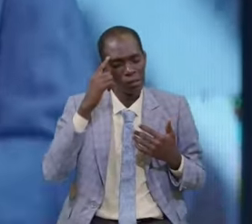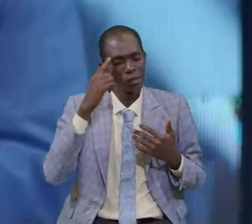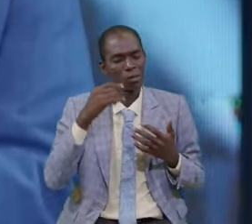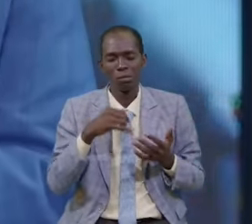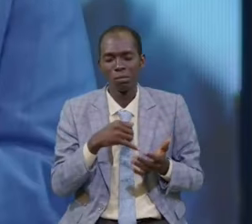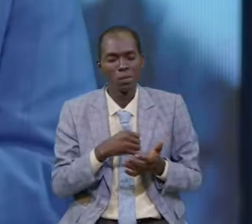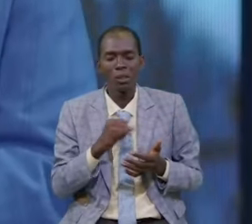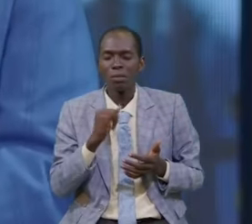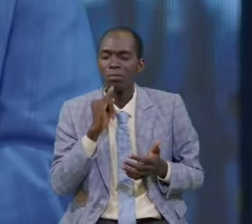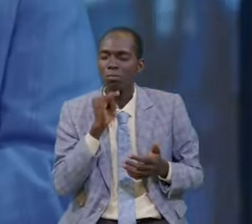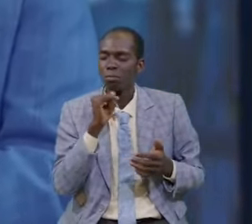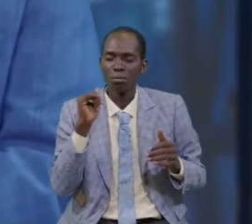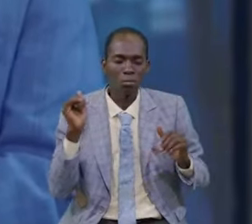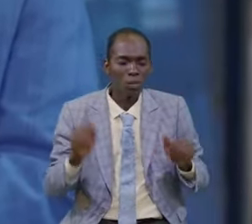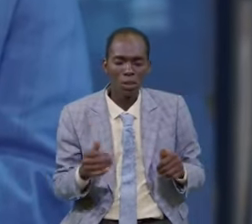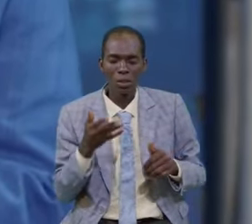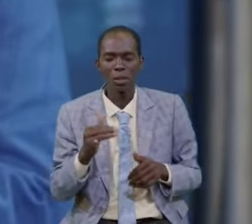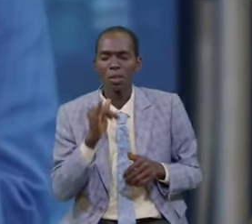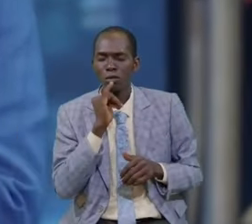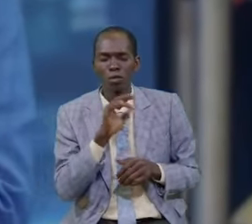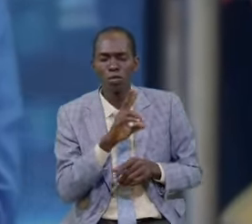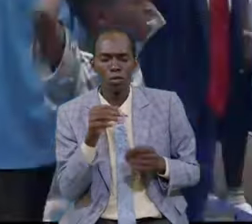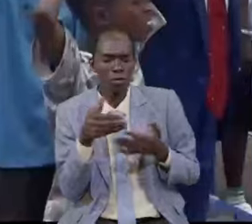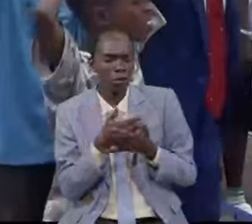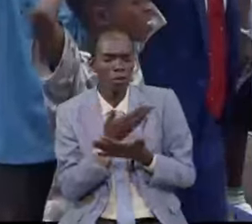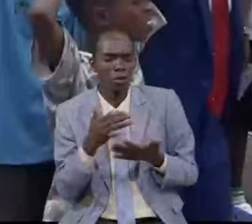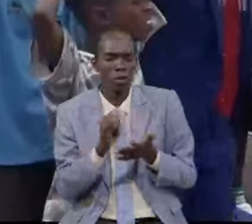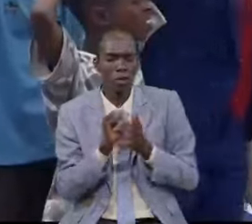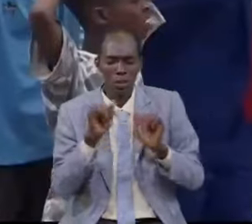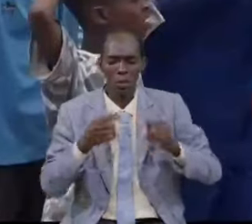Qu'il n'y a rien de nouveau à faire. Qu'une nouvelle histoire.